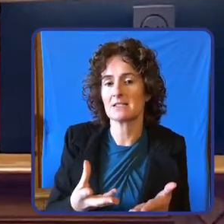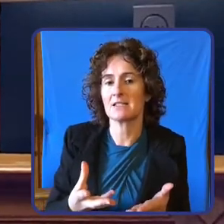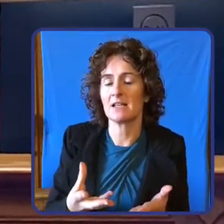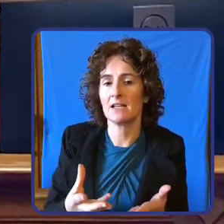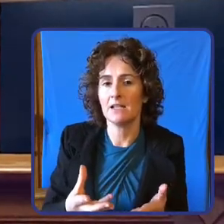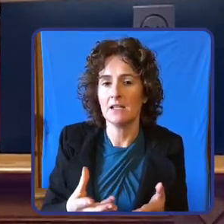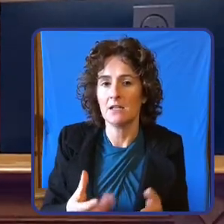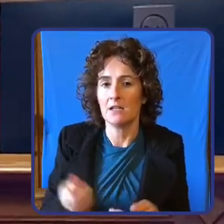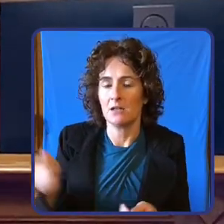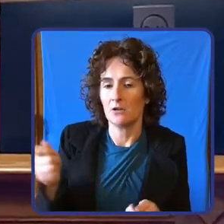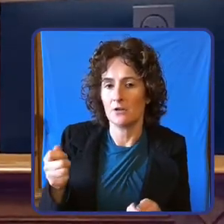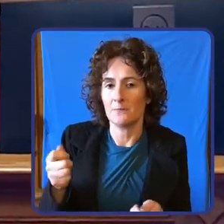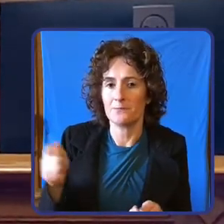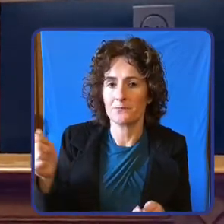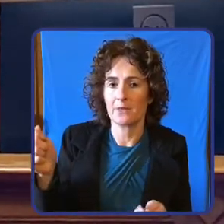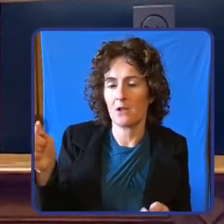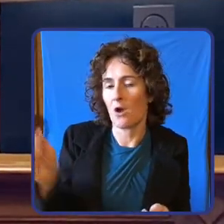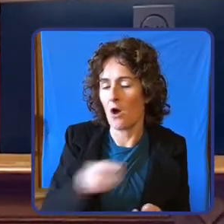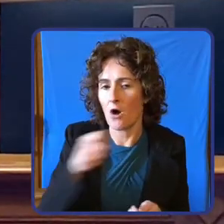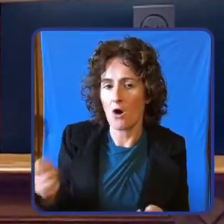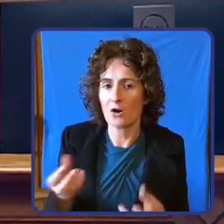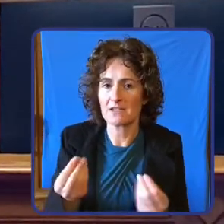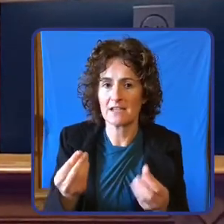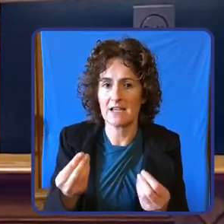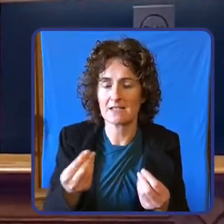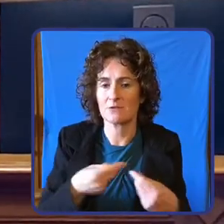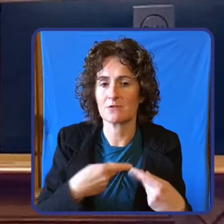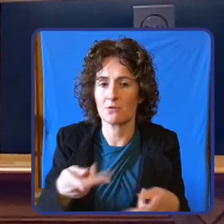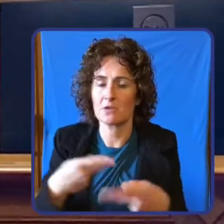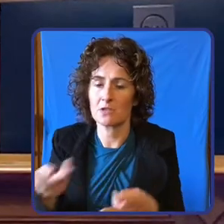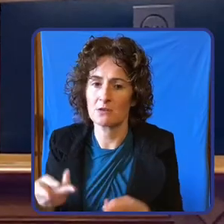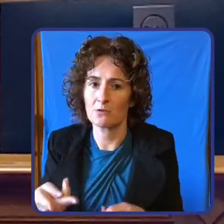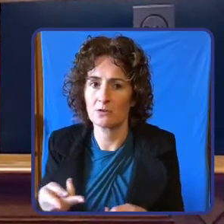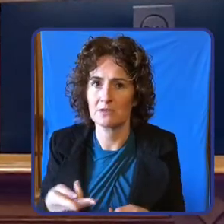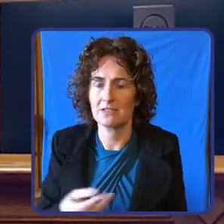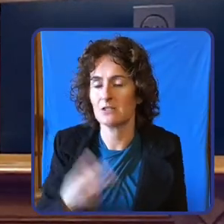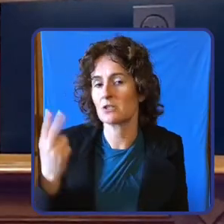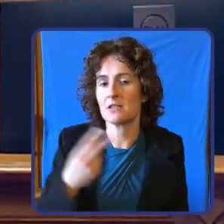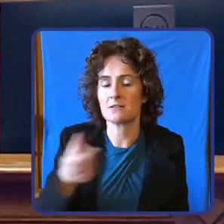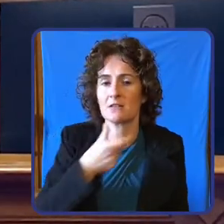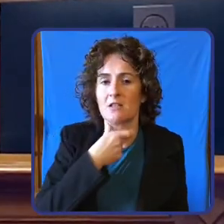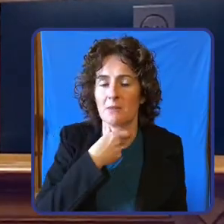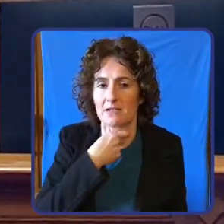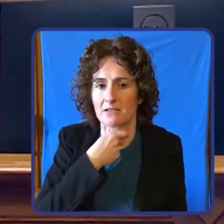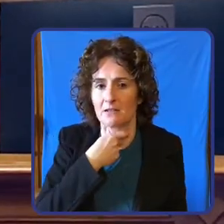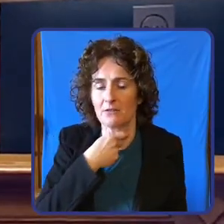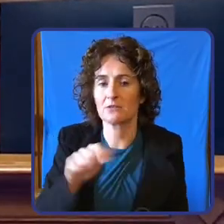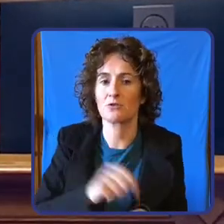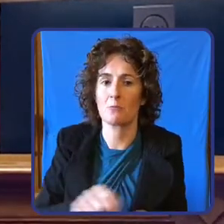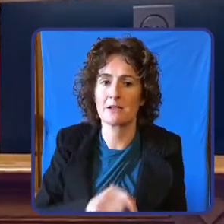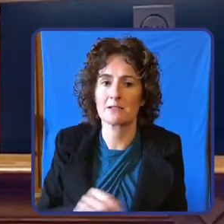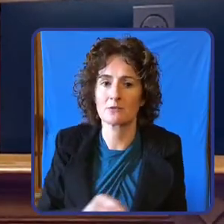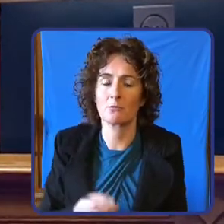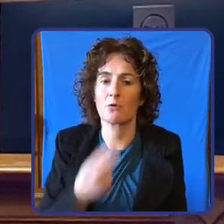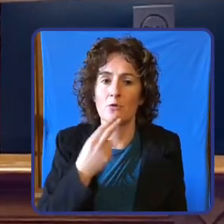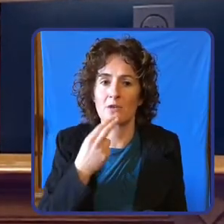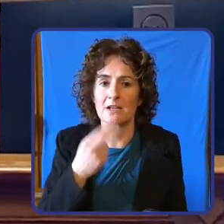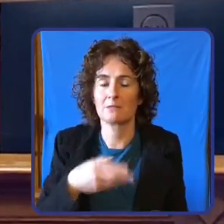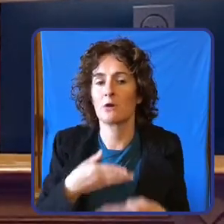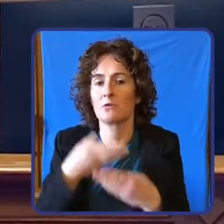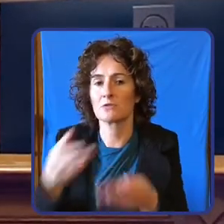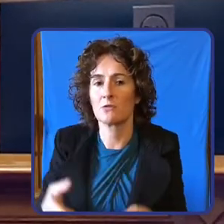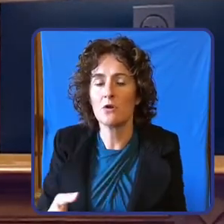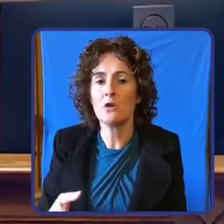ki az a magyar vezető, aki megszavazta még márciusban magyar közlönyben megjelenten azt, hogy Ukrajnába irányuló